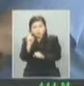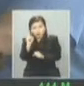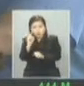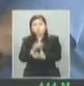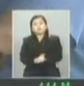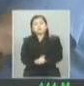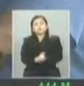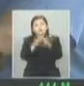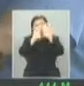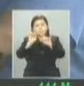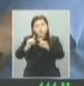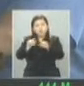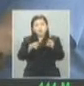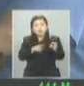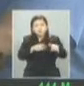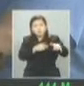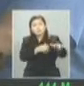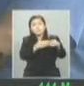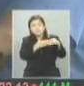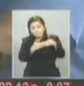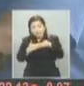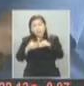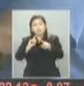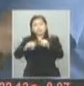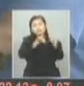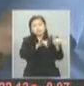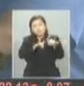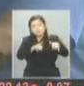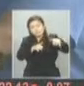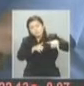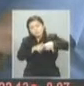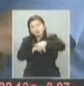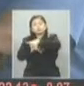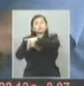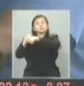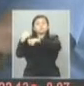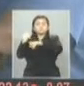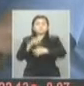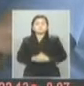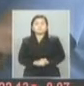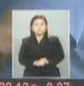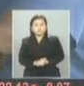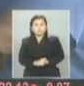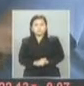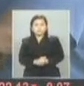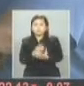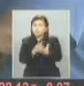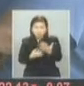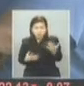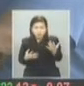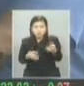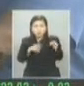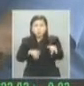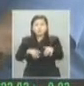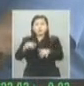เพราะนั้นช้างก็ถูกรีดแรงงานจากตรงนั้นเท่าไรจะพอแล้วอะไรแล้วที่ช้างจะไปหามา